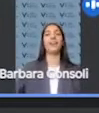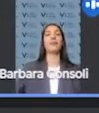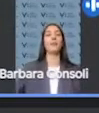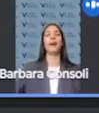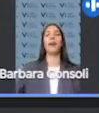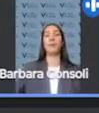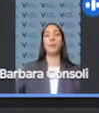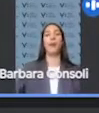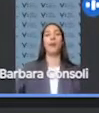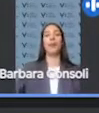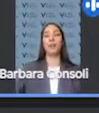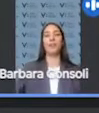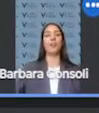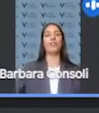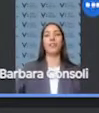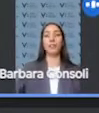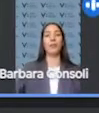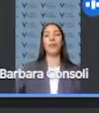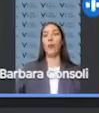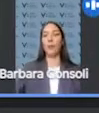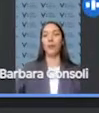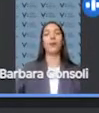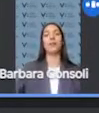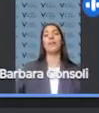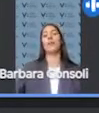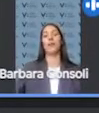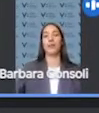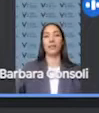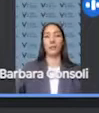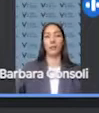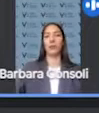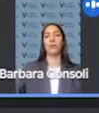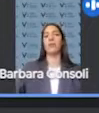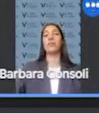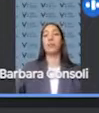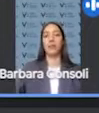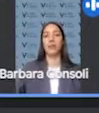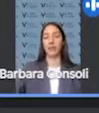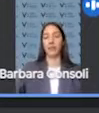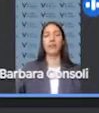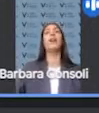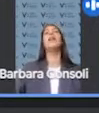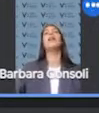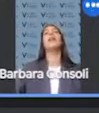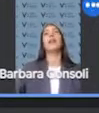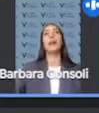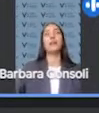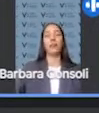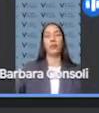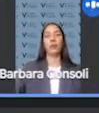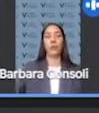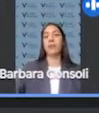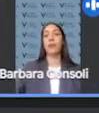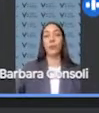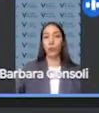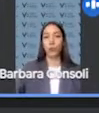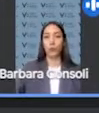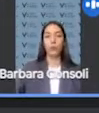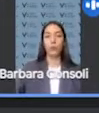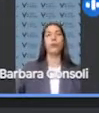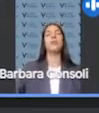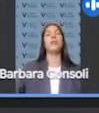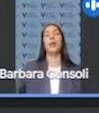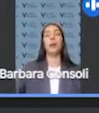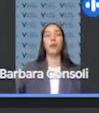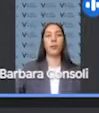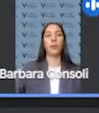interi, a studiare a memoria leggi, articoli, commi? Questa è una cosa, ad esempio, che mi è sempre stata chiesta. In realtà giurisprudenza è molto di